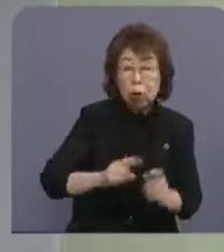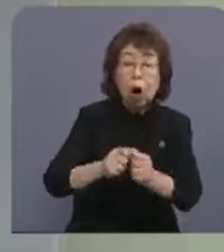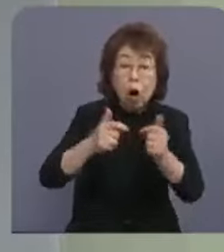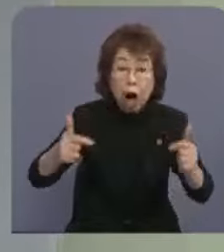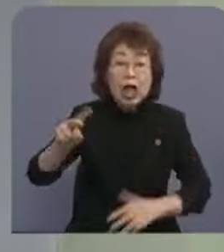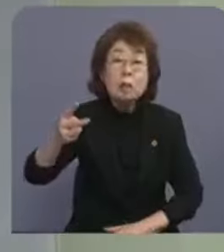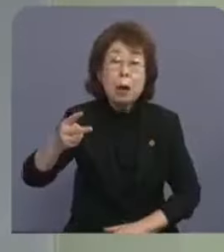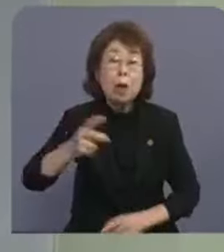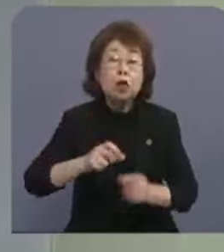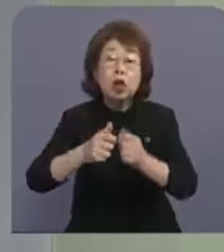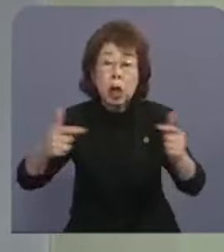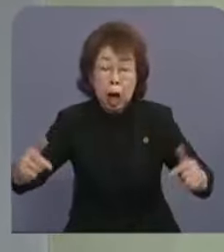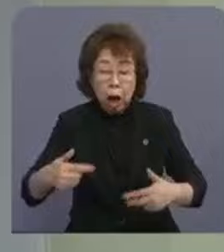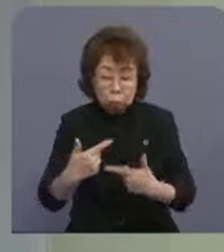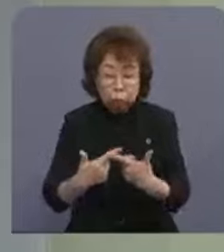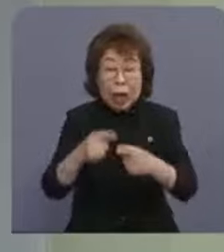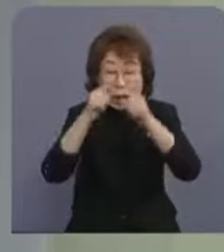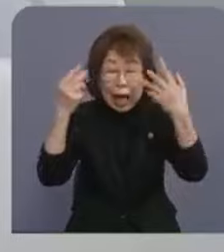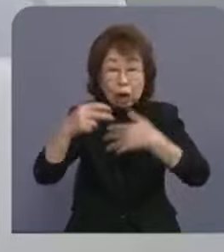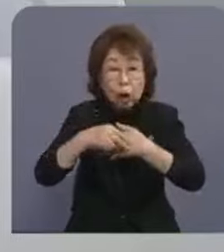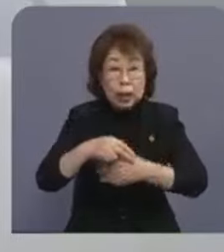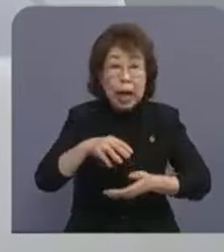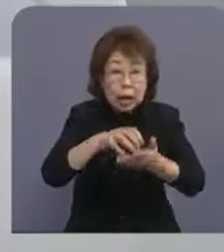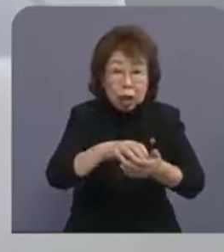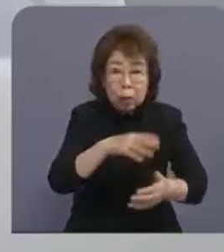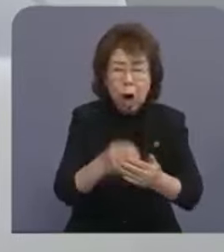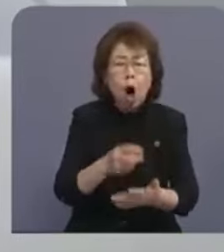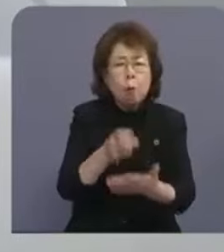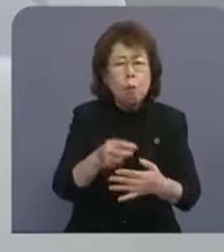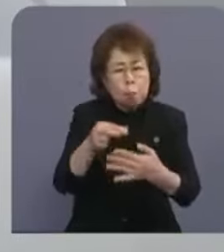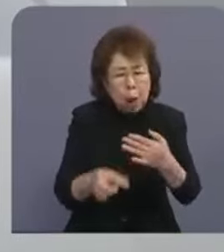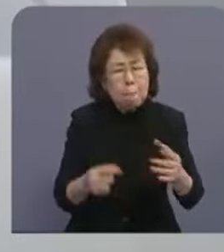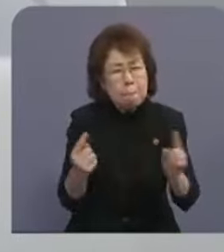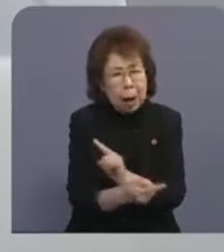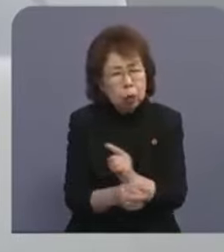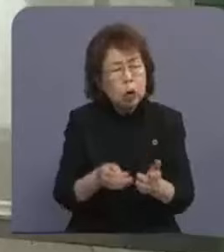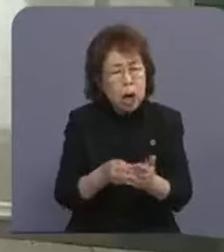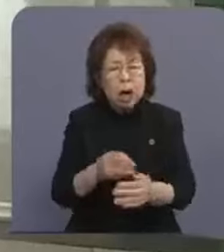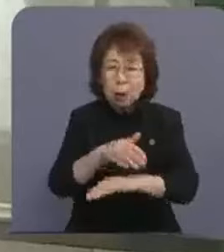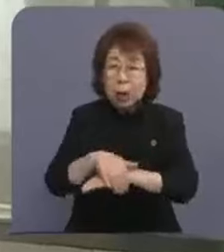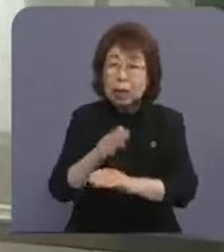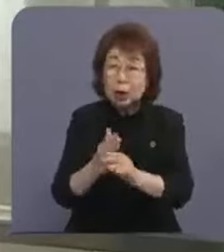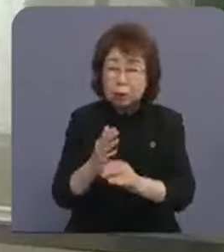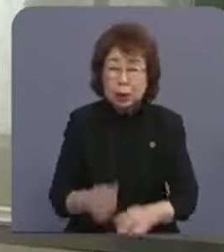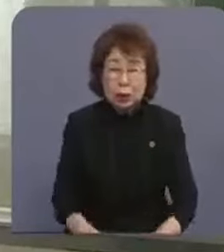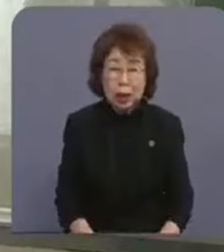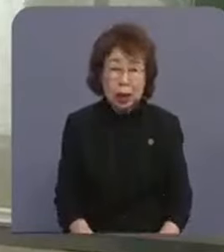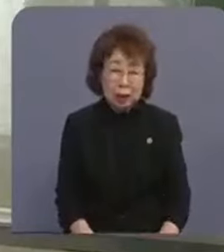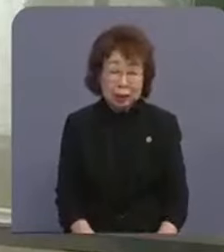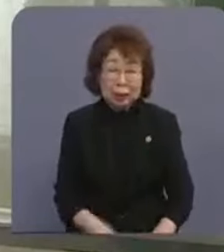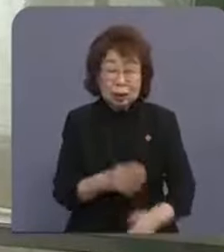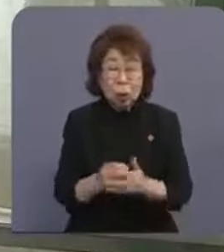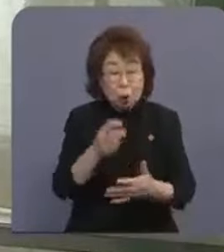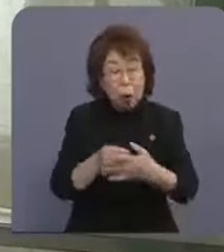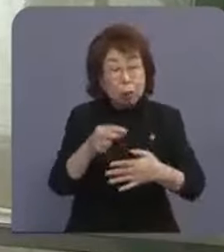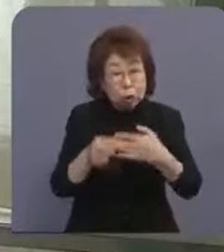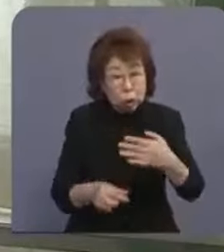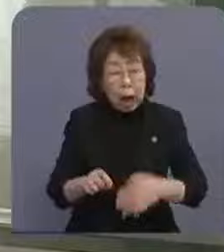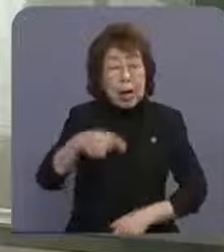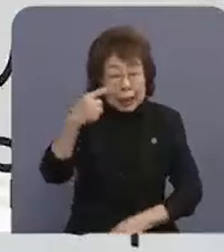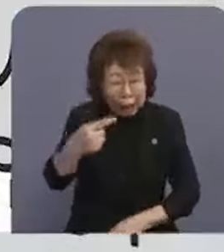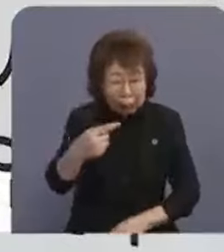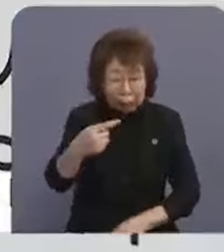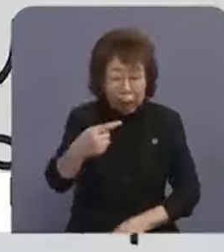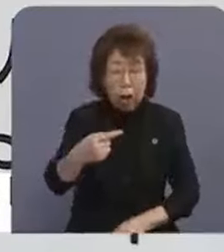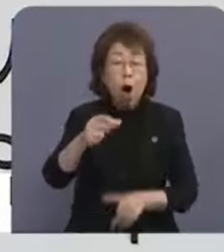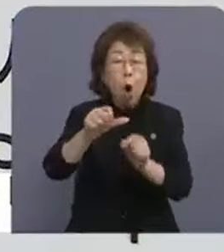부산대 의대는 의대 증원과 관련해 학칙 개정 절차를 밟고 있습니다. 입학 시행 계획을 수정해 다음 달